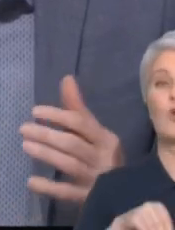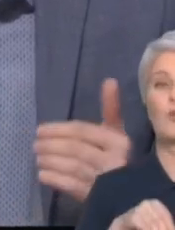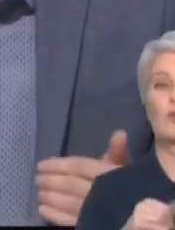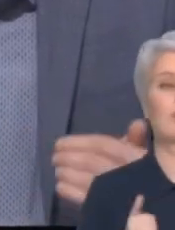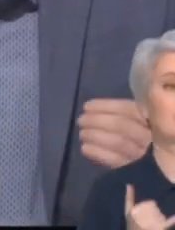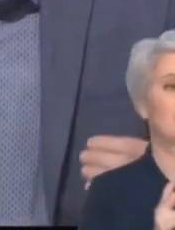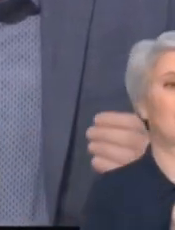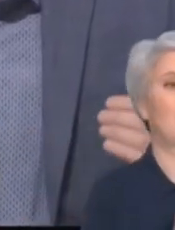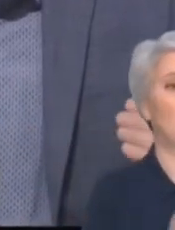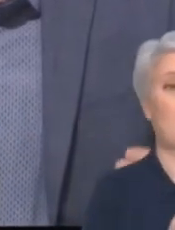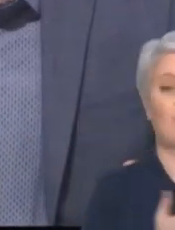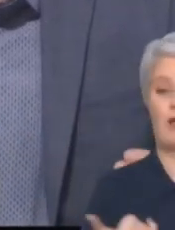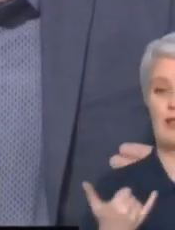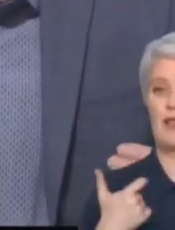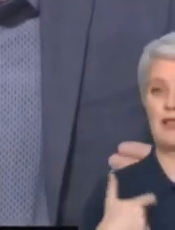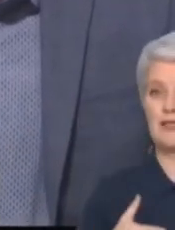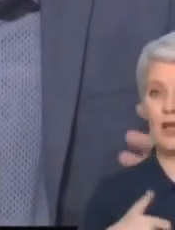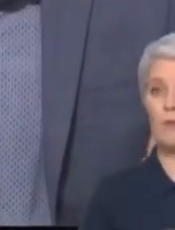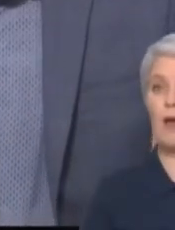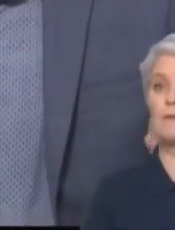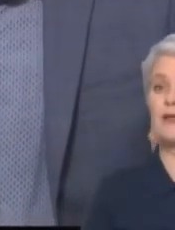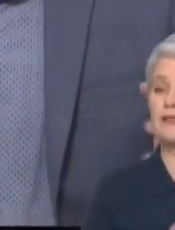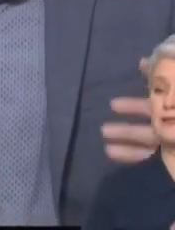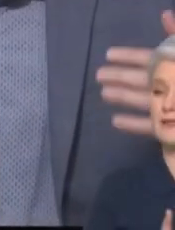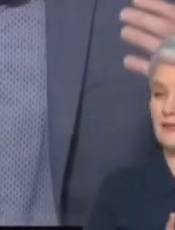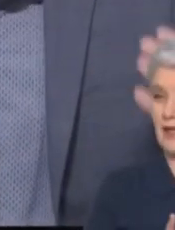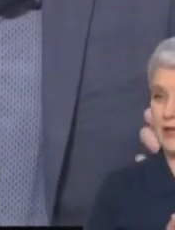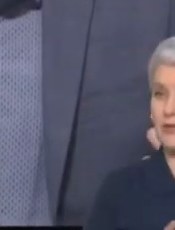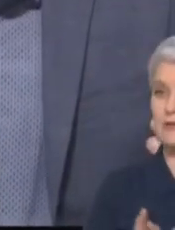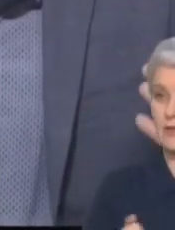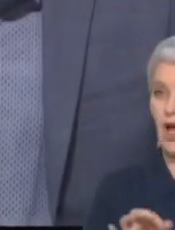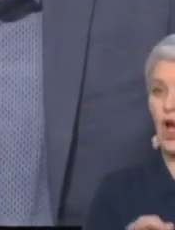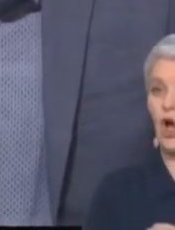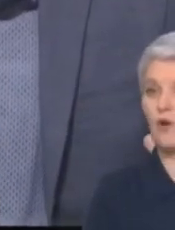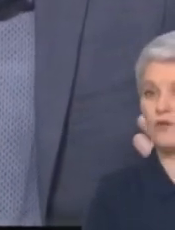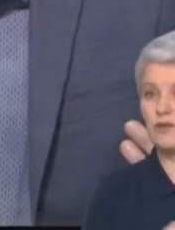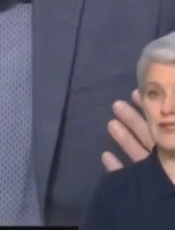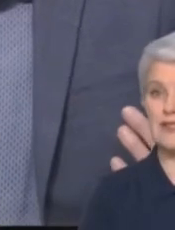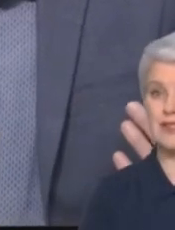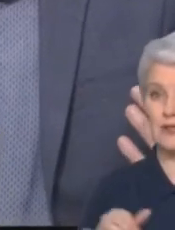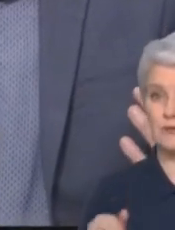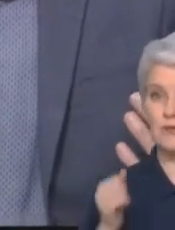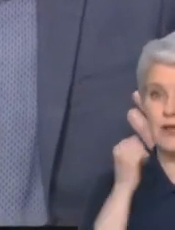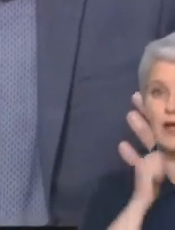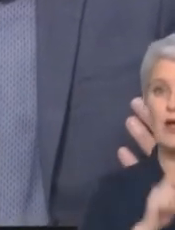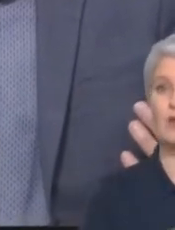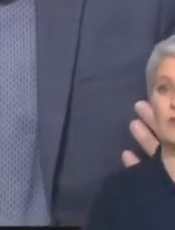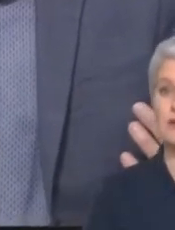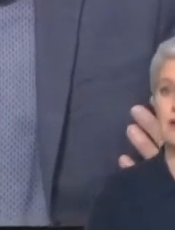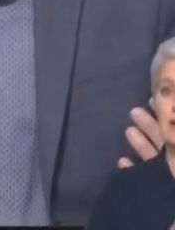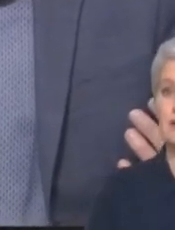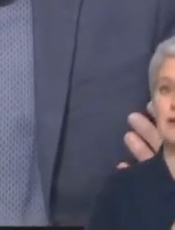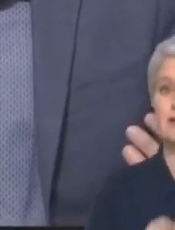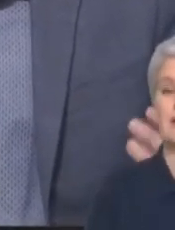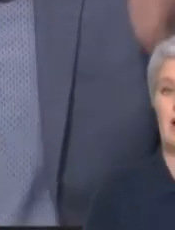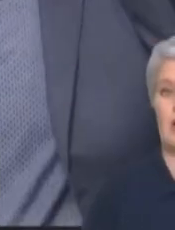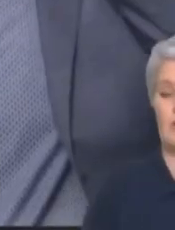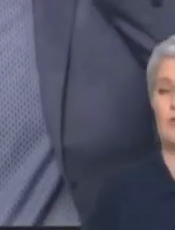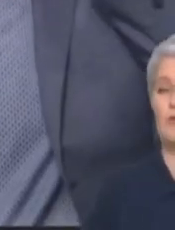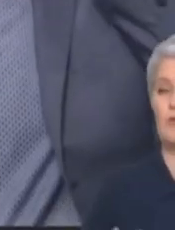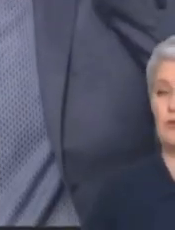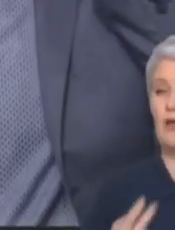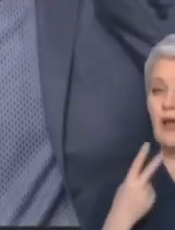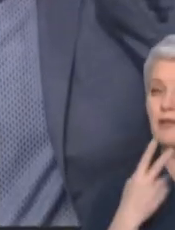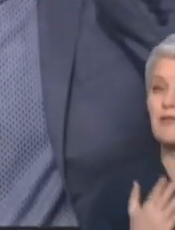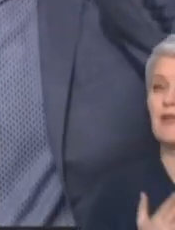собі фактично пенсійний стаж. Це буде як офіційне збільшення пенсійного стажу за гроші. Саме так. От